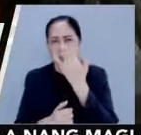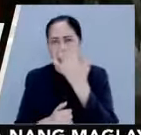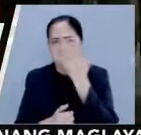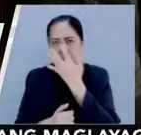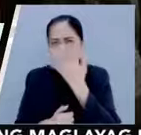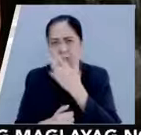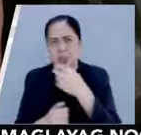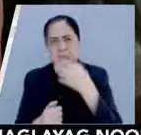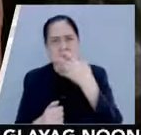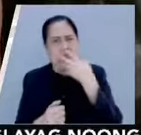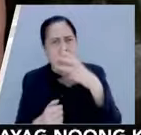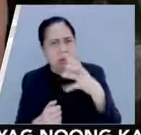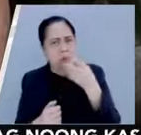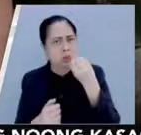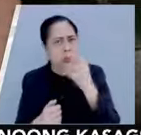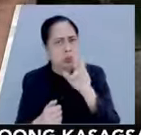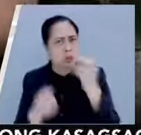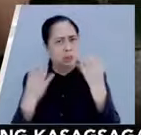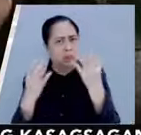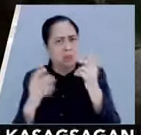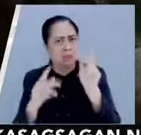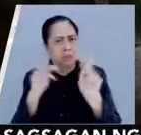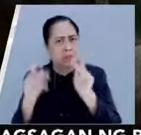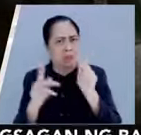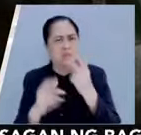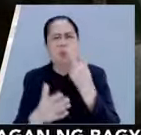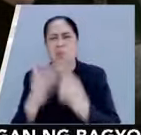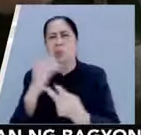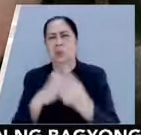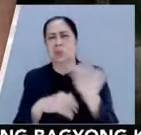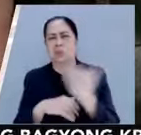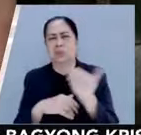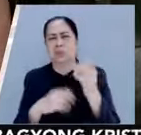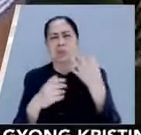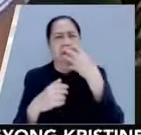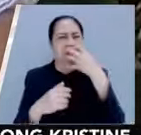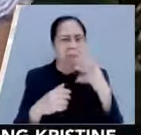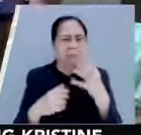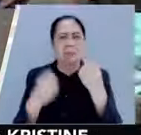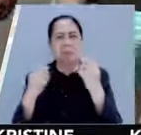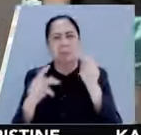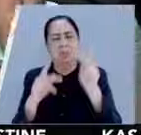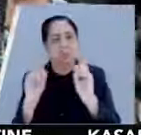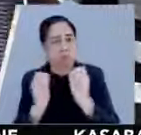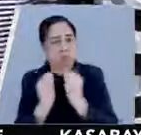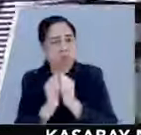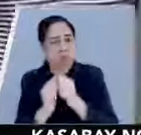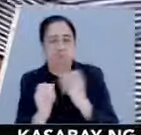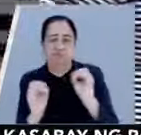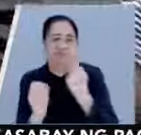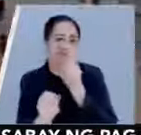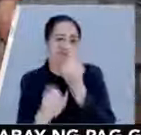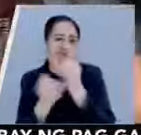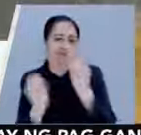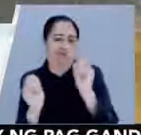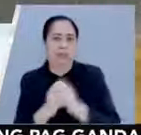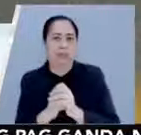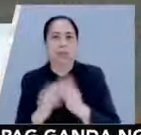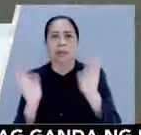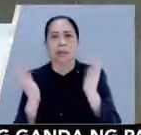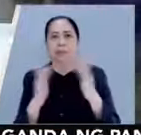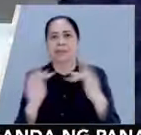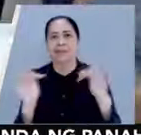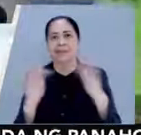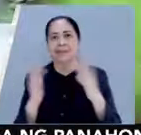ng tao? O pareho? Sa init, tsaka sa dami ng tao. Wala ho kayong kasama? Wala. Malapiesta ang mood dito.